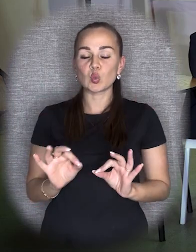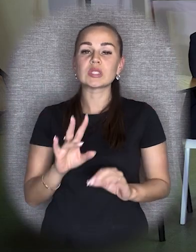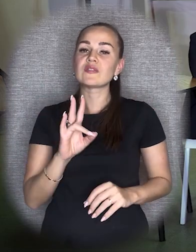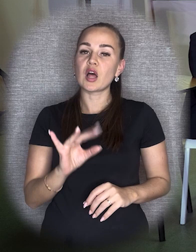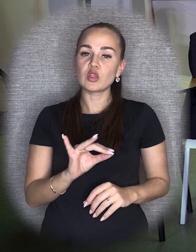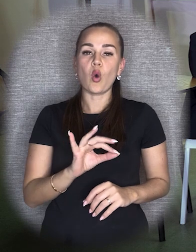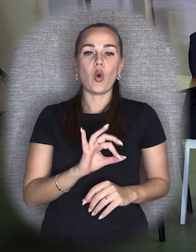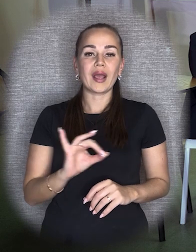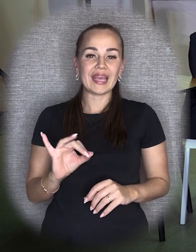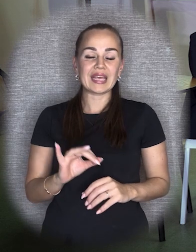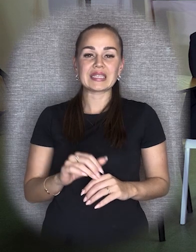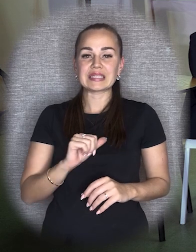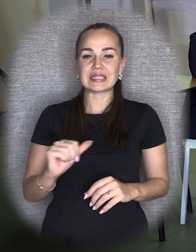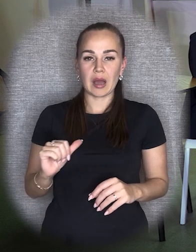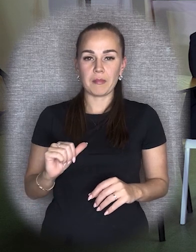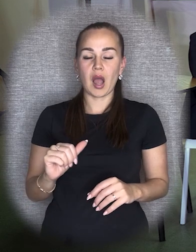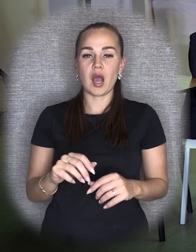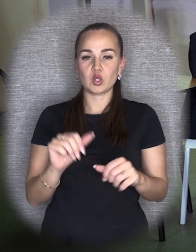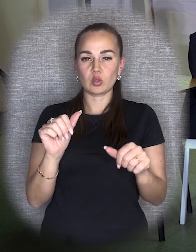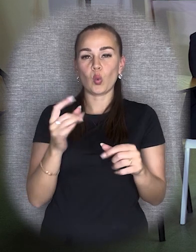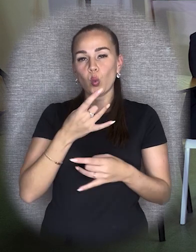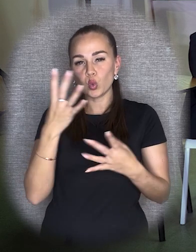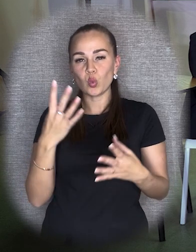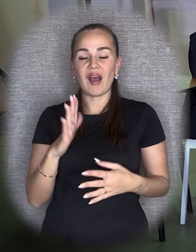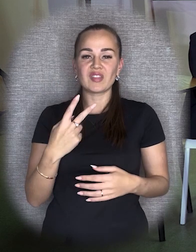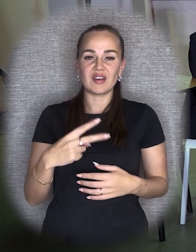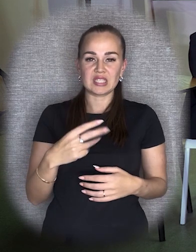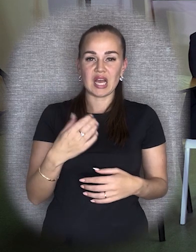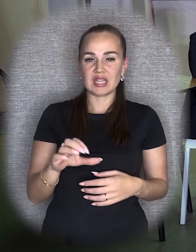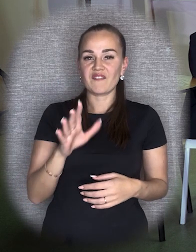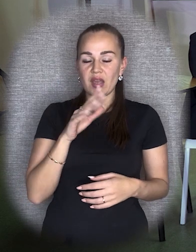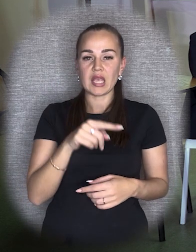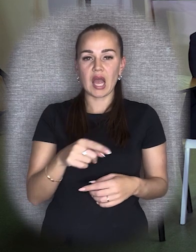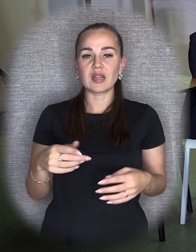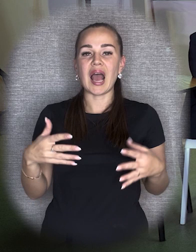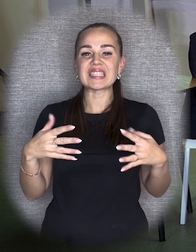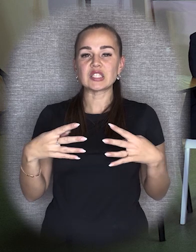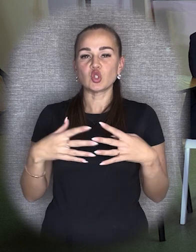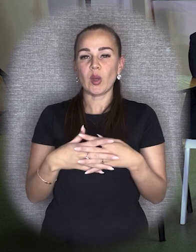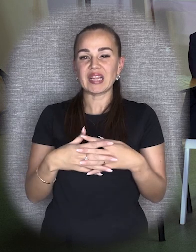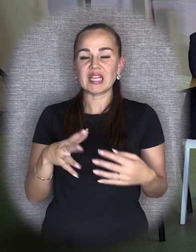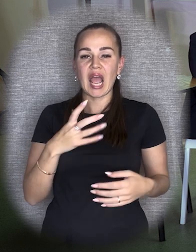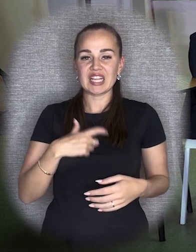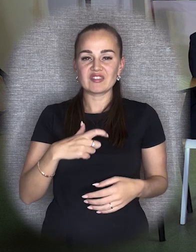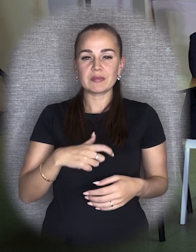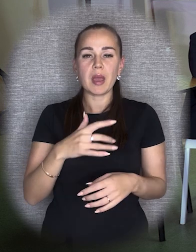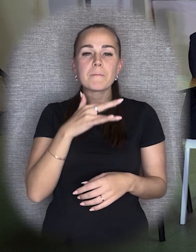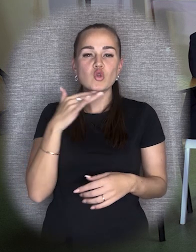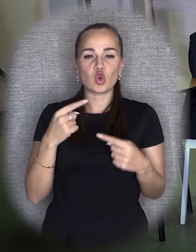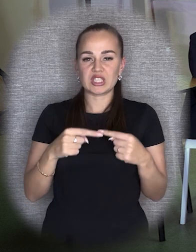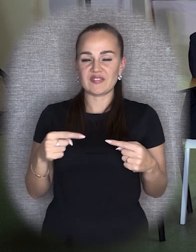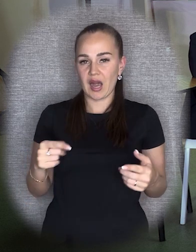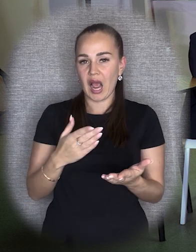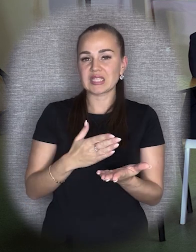и сама скульптура в XX веке, она соединяет в себе множество